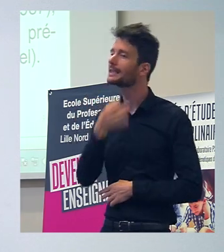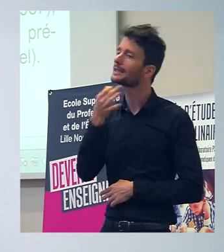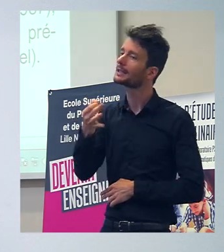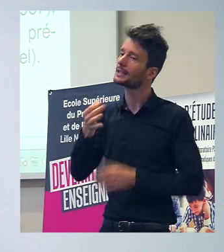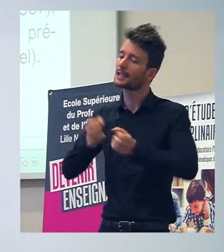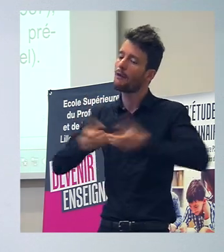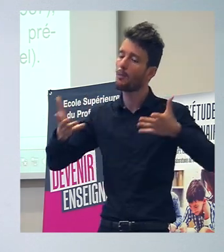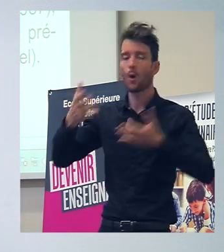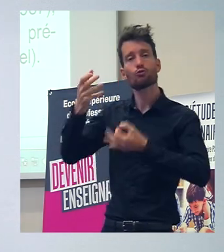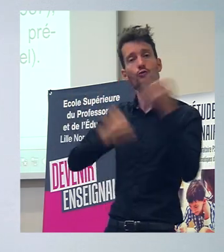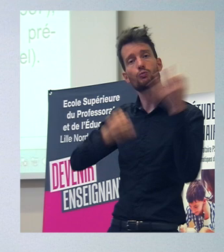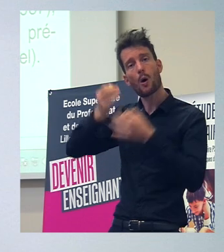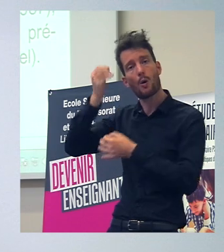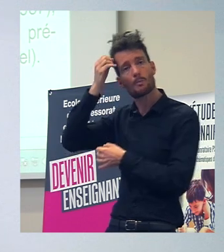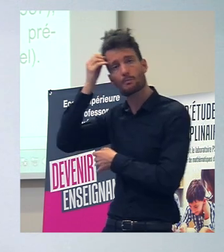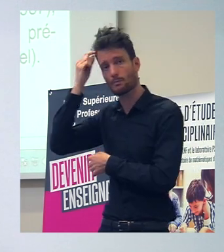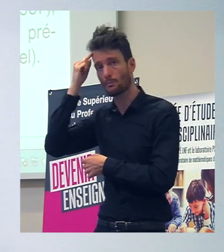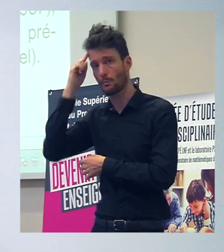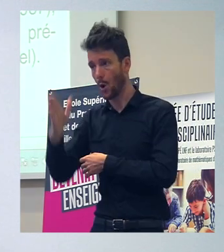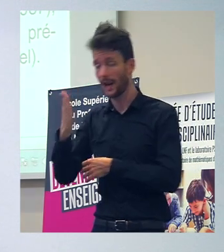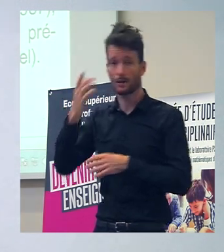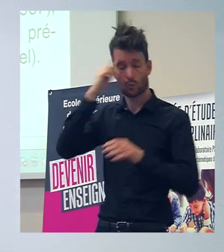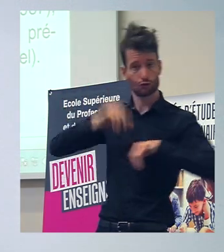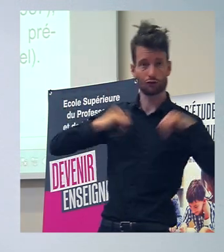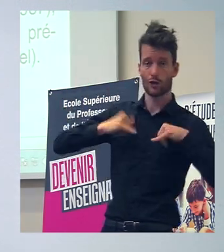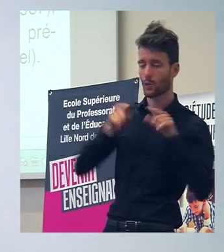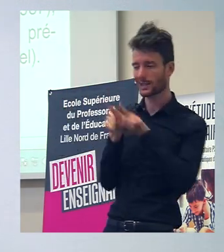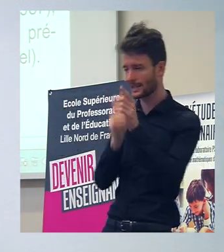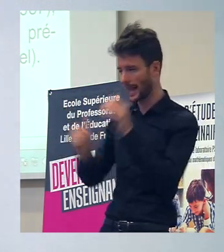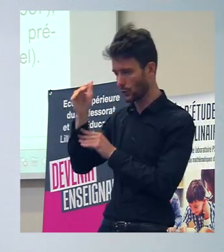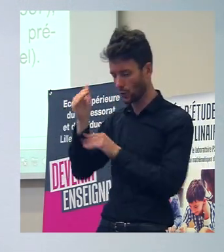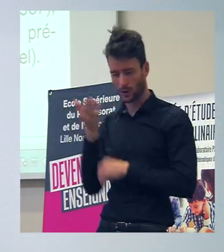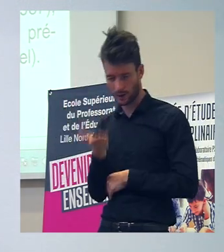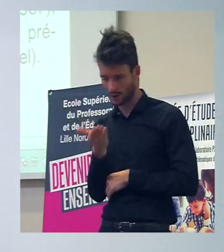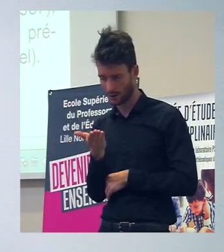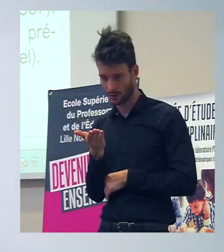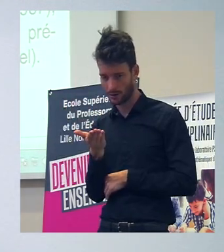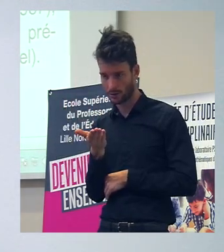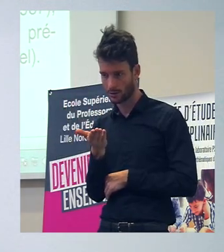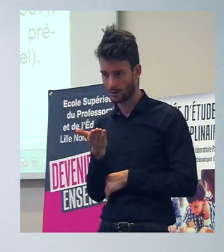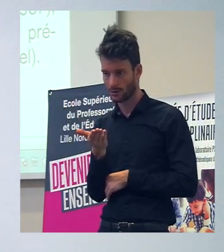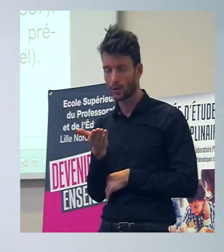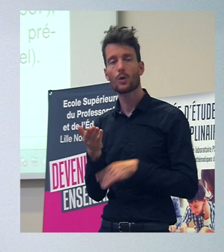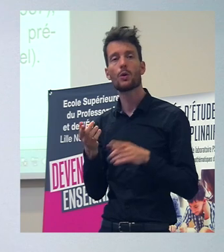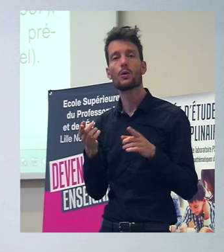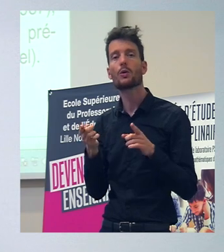jugement moral chez le jeune et l'adulte, et s'il part d'un autre